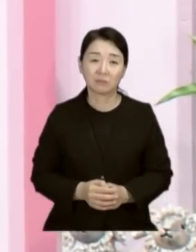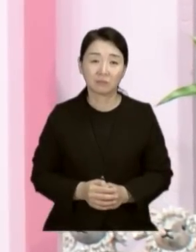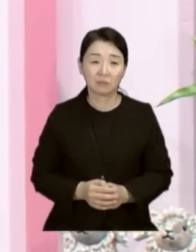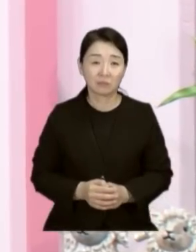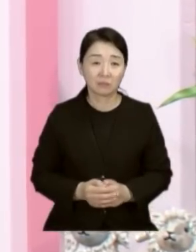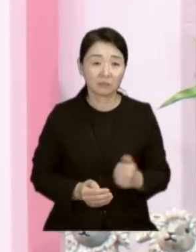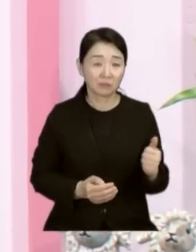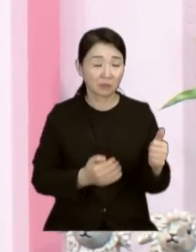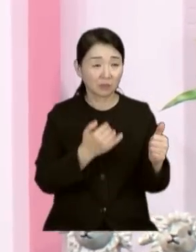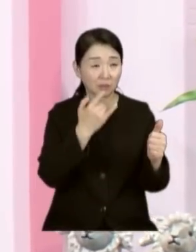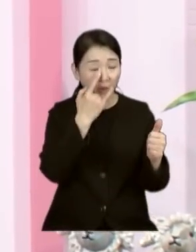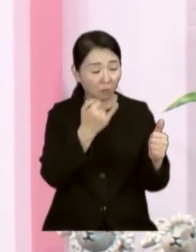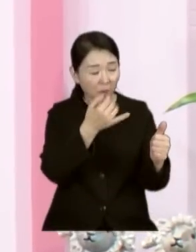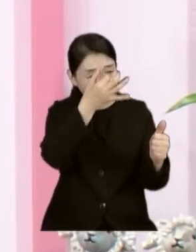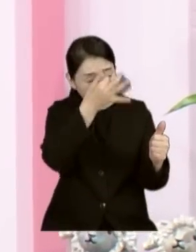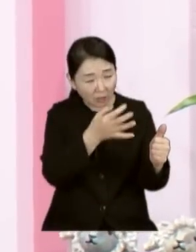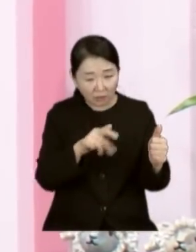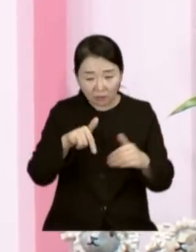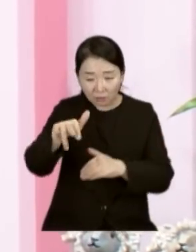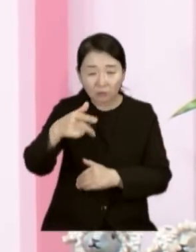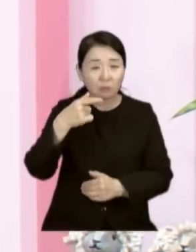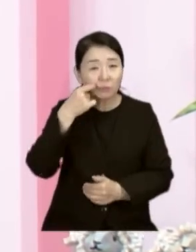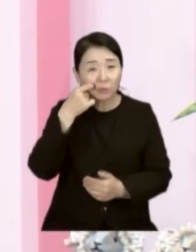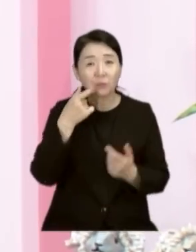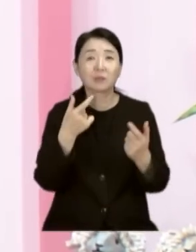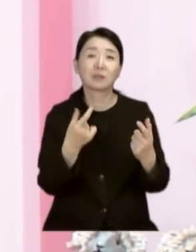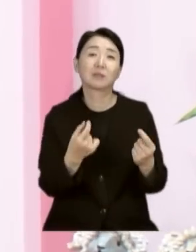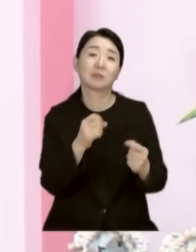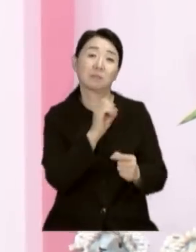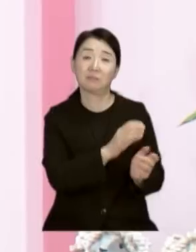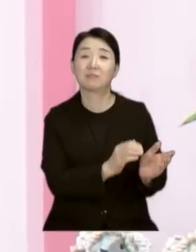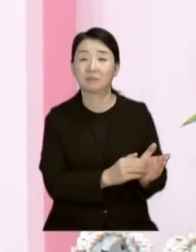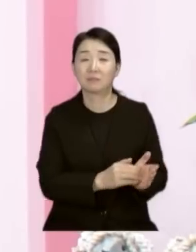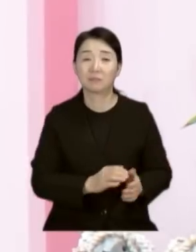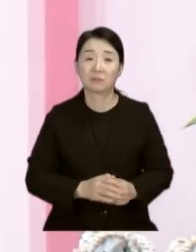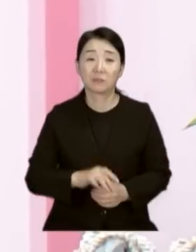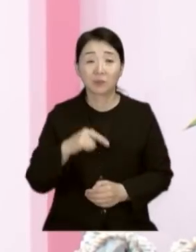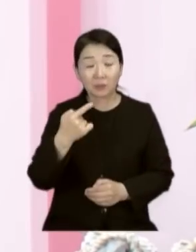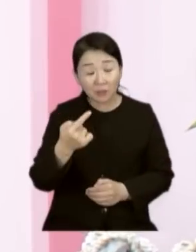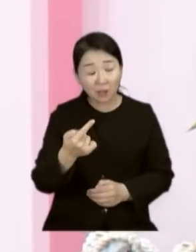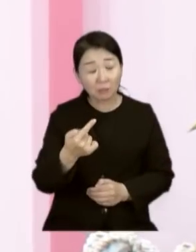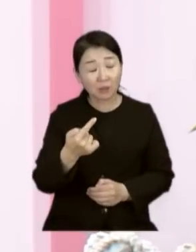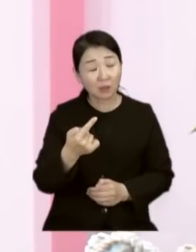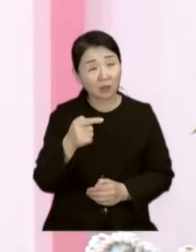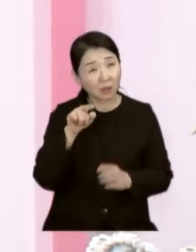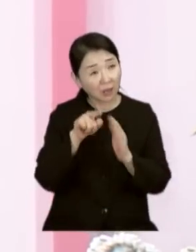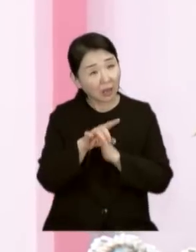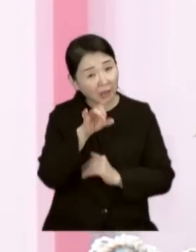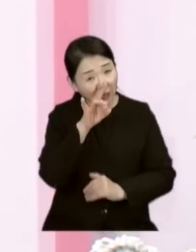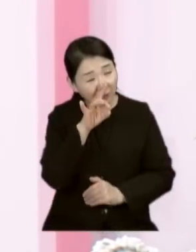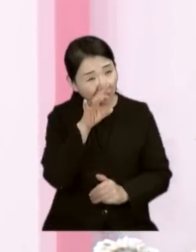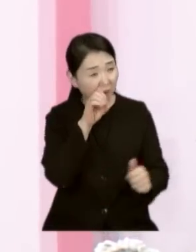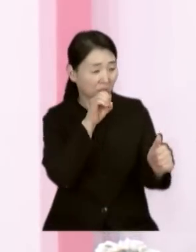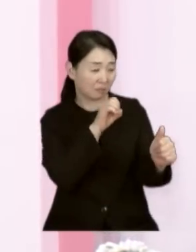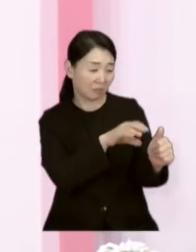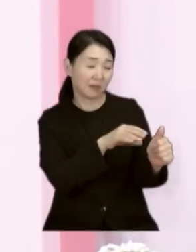우경아 엄마가 정말 미안한데 횡단보도를 못 건너겠어. 다음에 가면 안 될까?